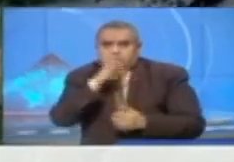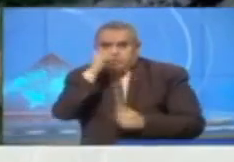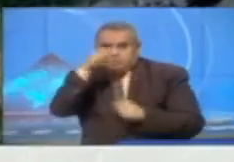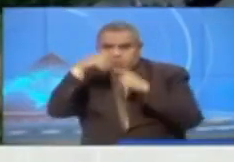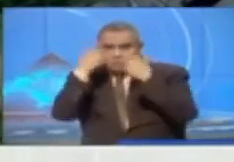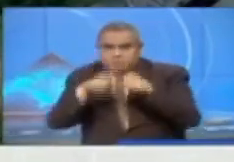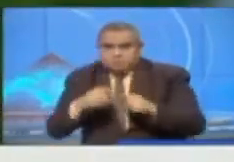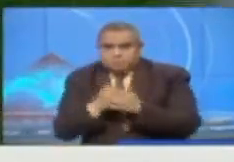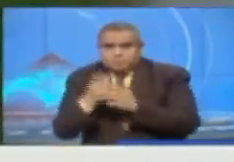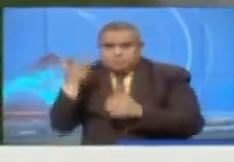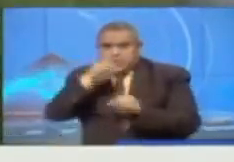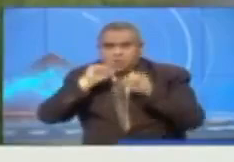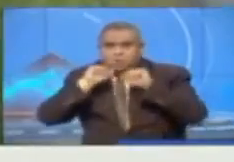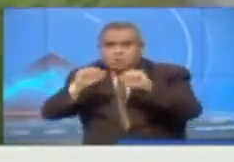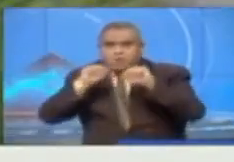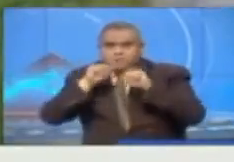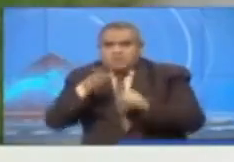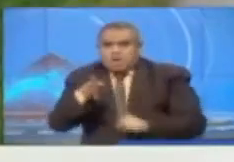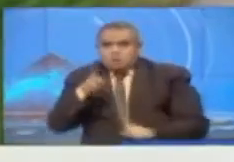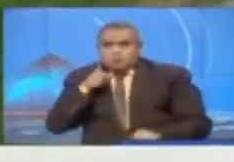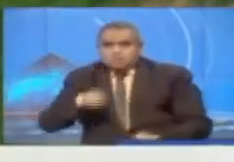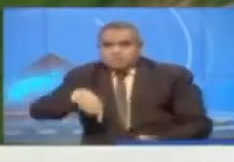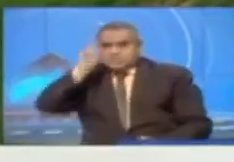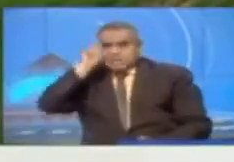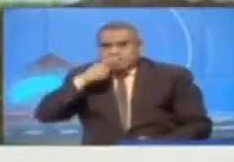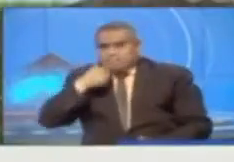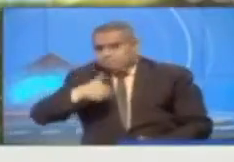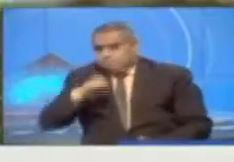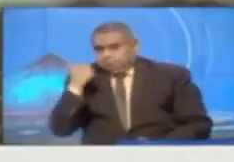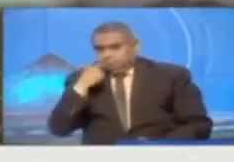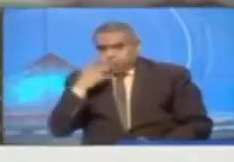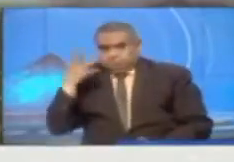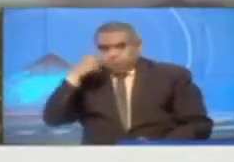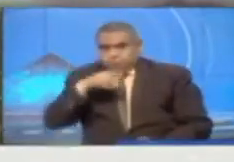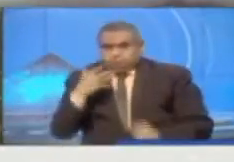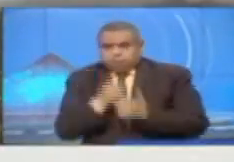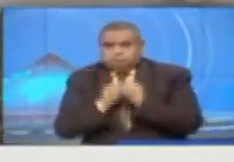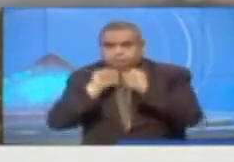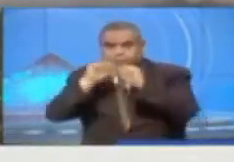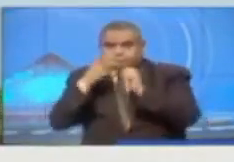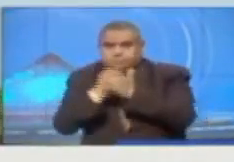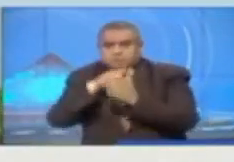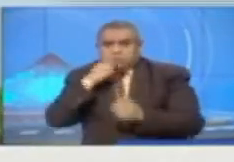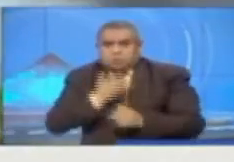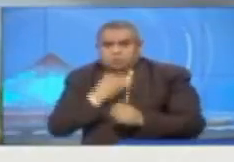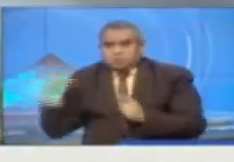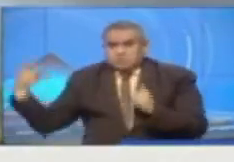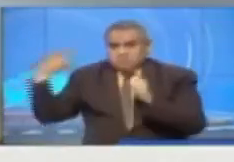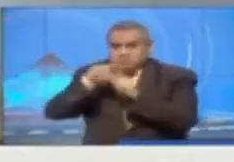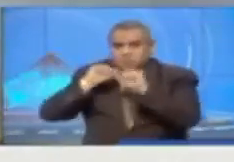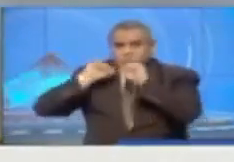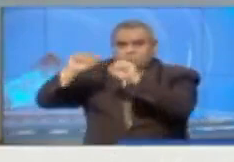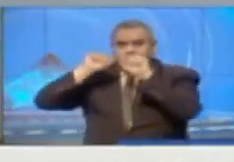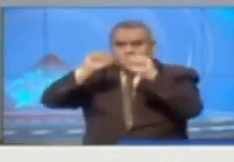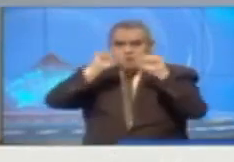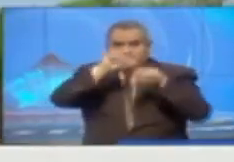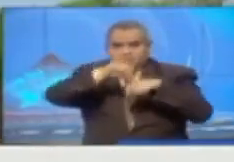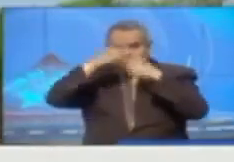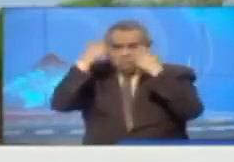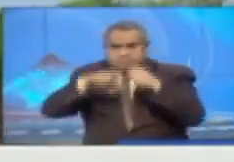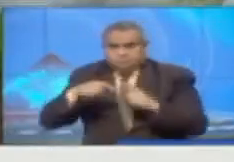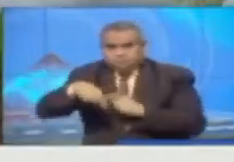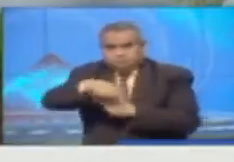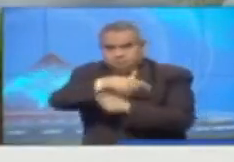الدفاع الوطني صدت على مدار 24 ساعة الماضية هجمات من جانب القوات الروسية في المناطق القريبة